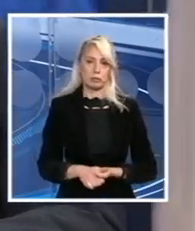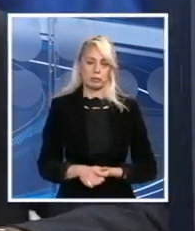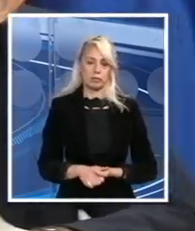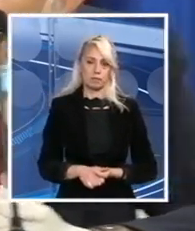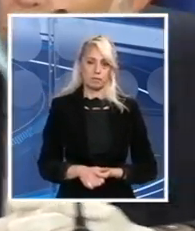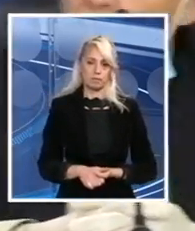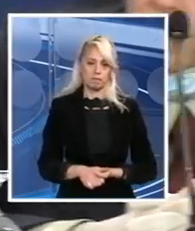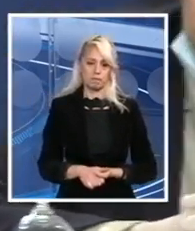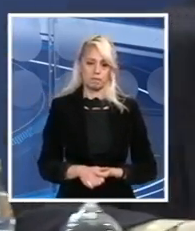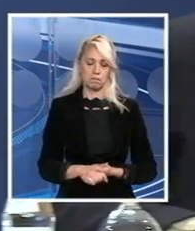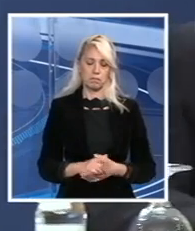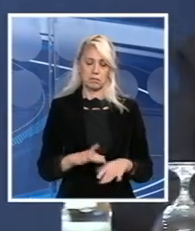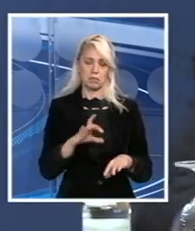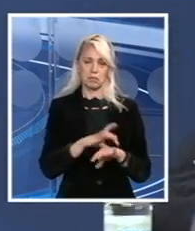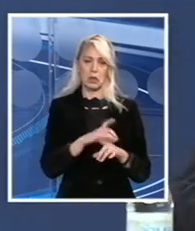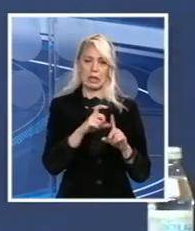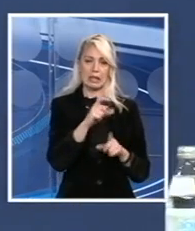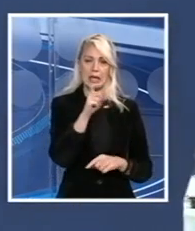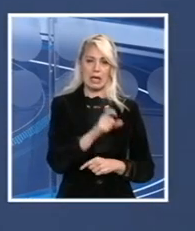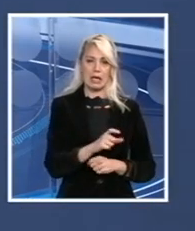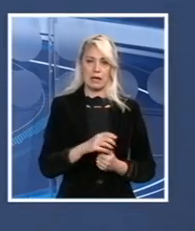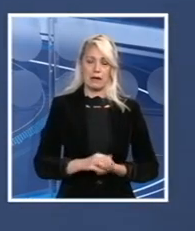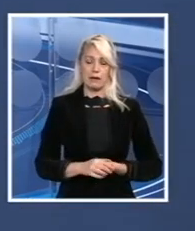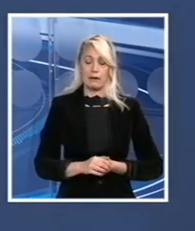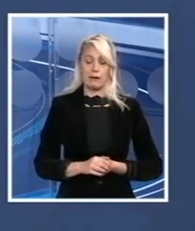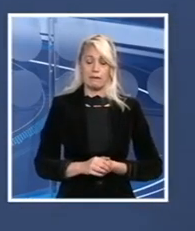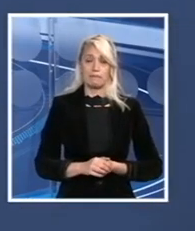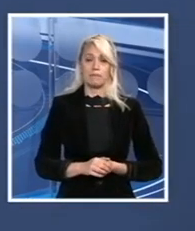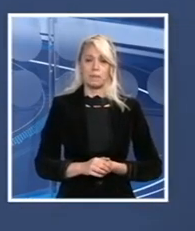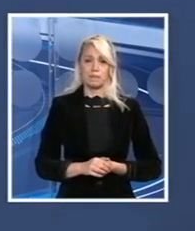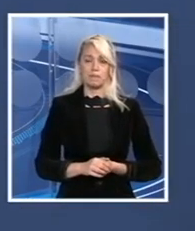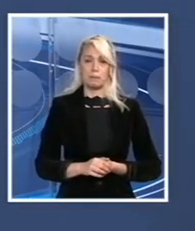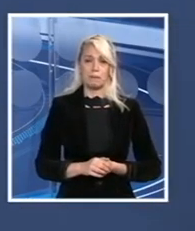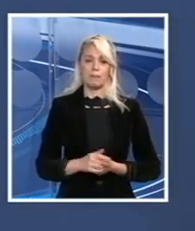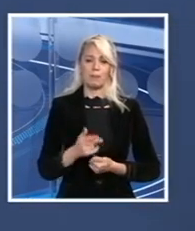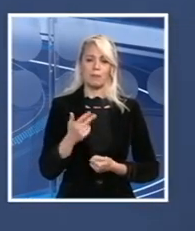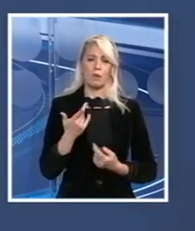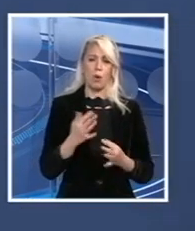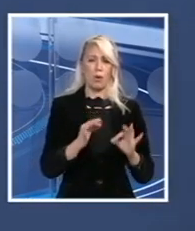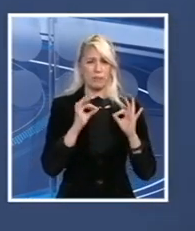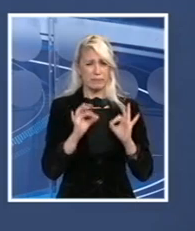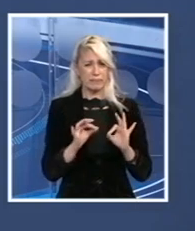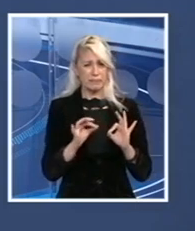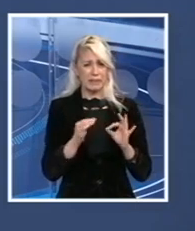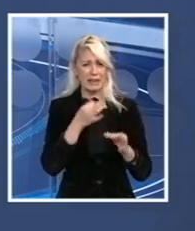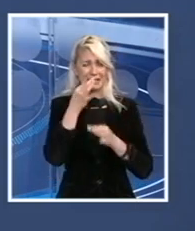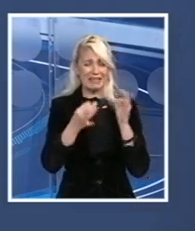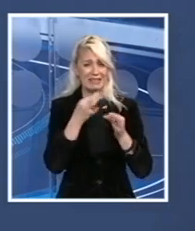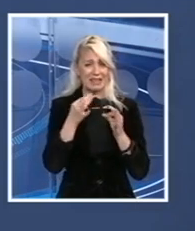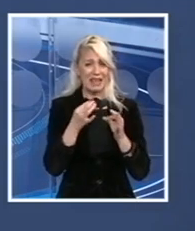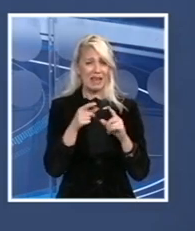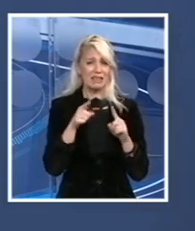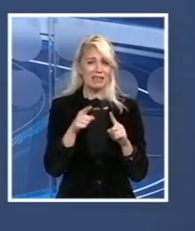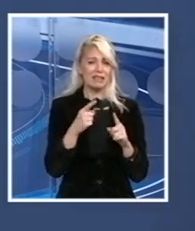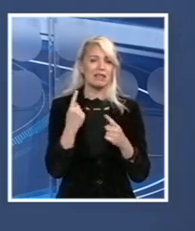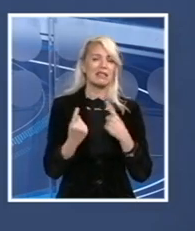Po svojoj definiciji, validnost jednog testa je da li je test meri ono što treba da meri.